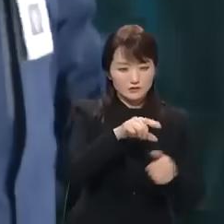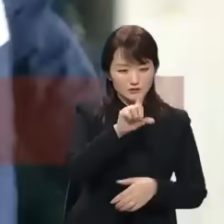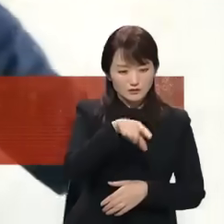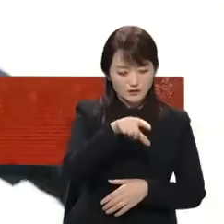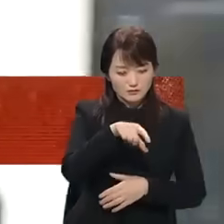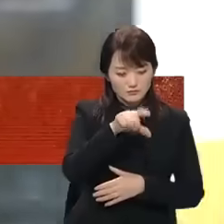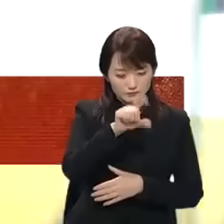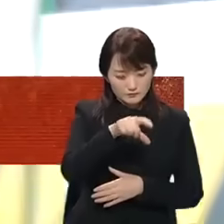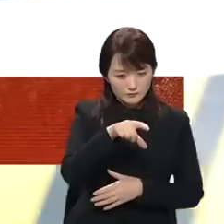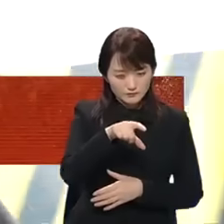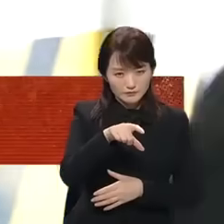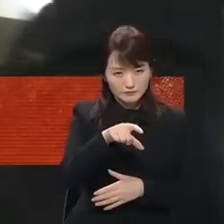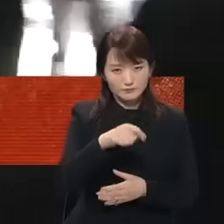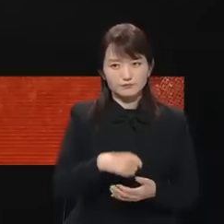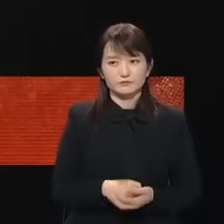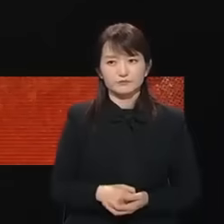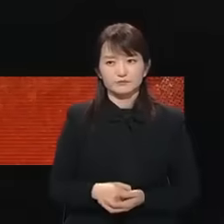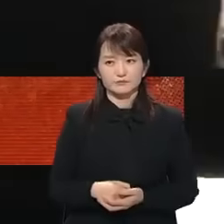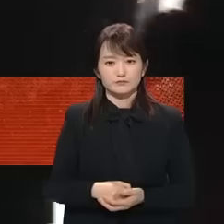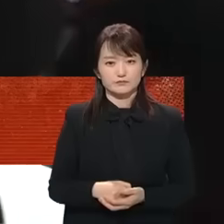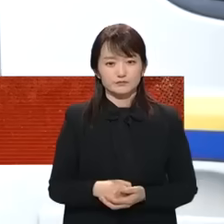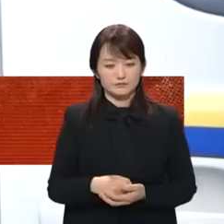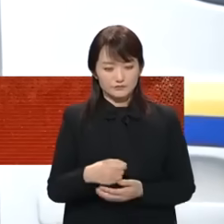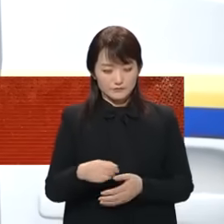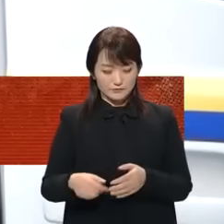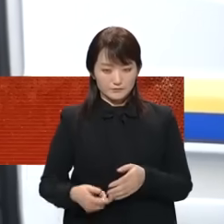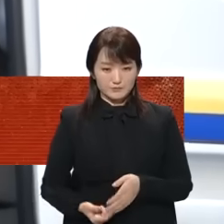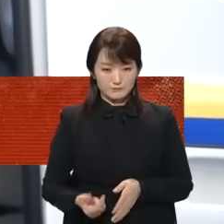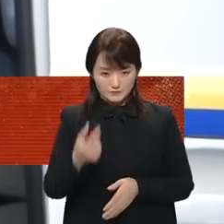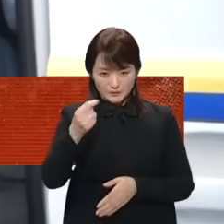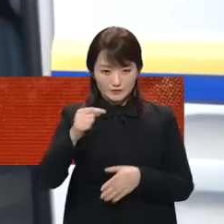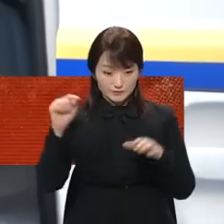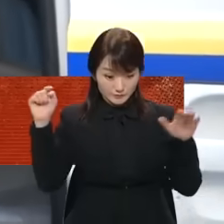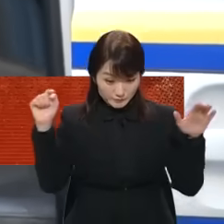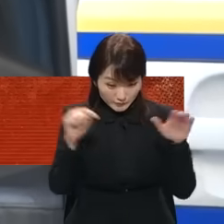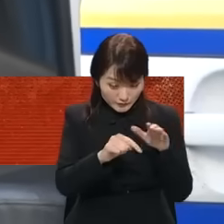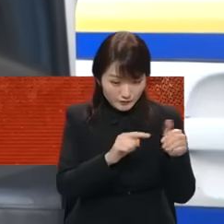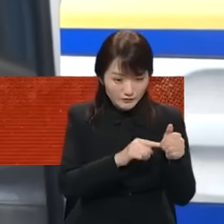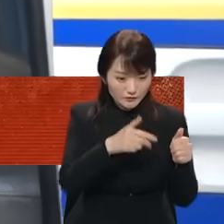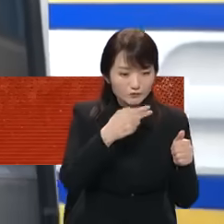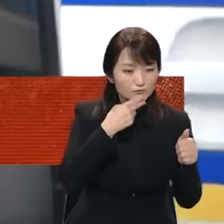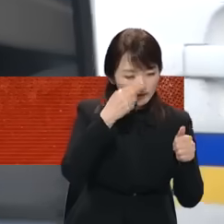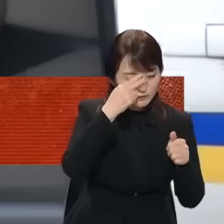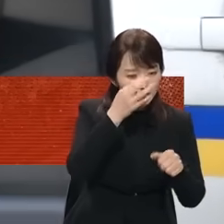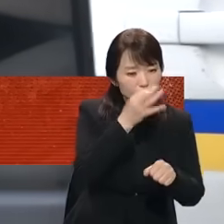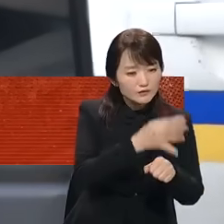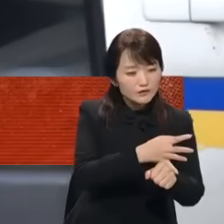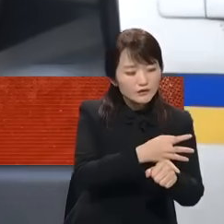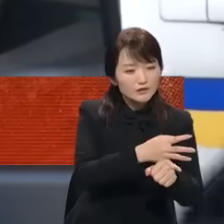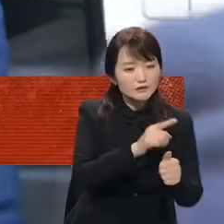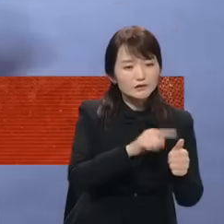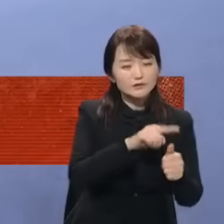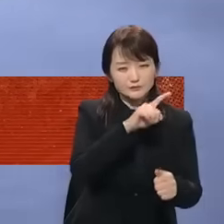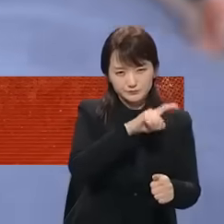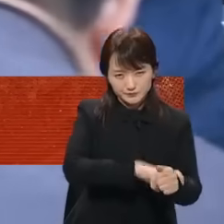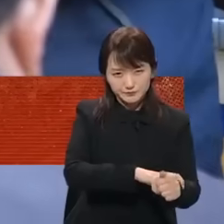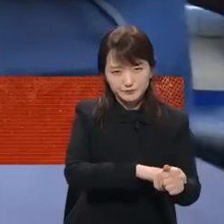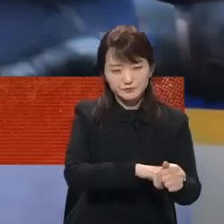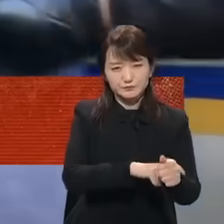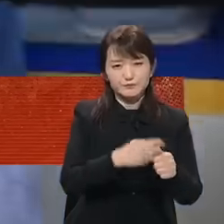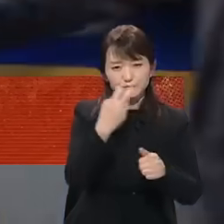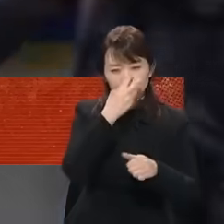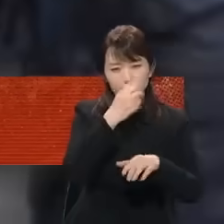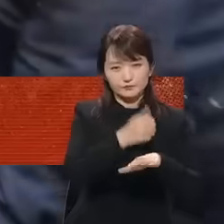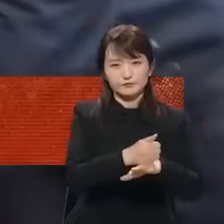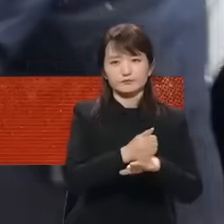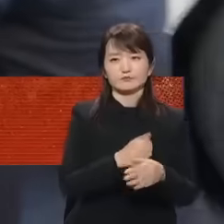들려옵니다 사건 주시하던 경찰이 당연히 바로 출동을 했고요 술 사려던 정시가 현장에서 체포가 됩니다 조사해 보니까이